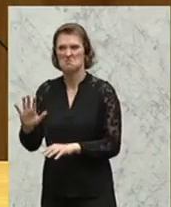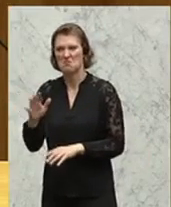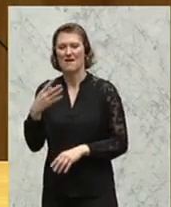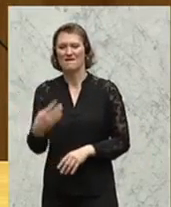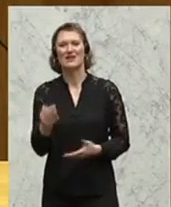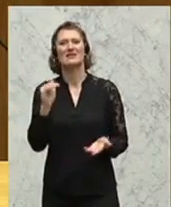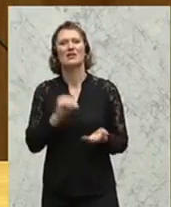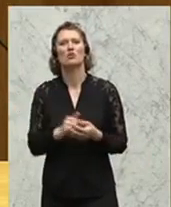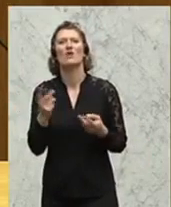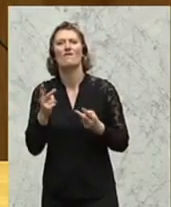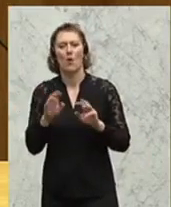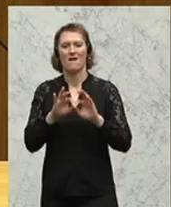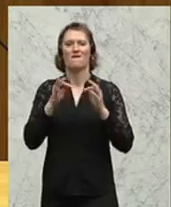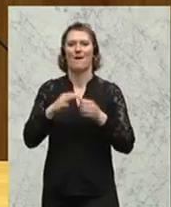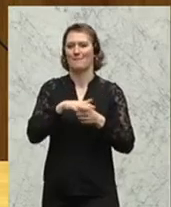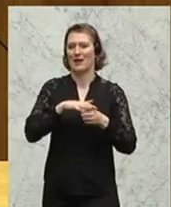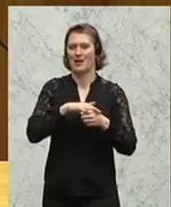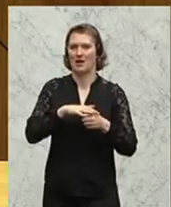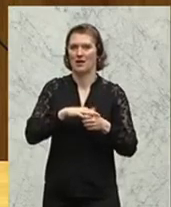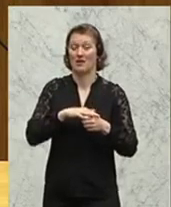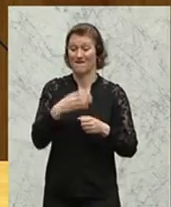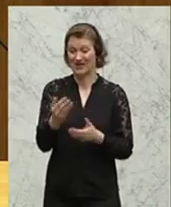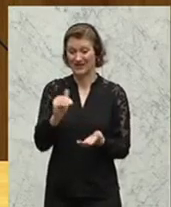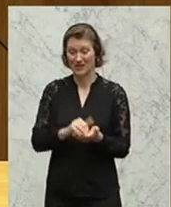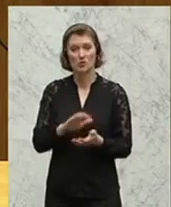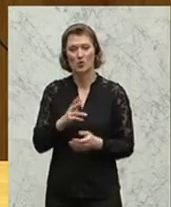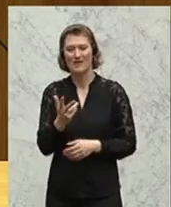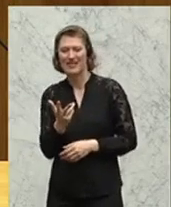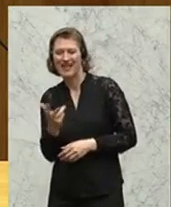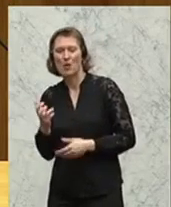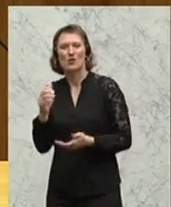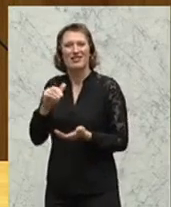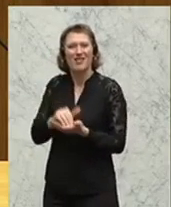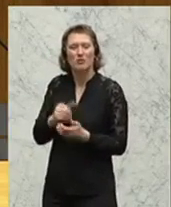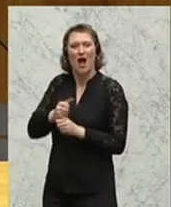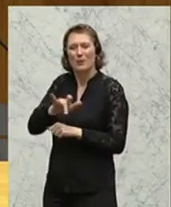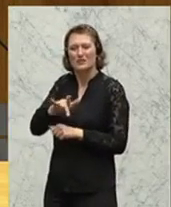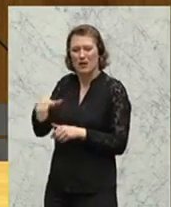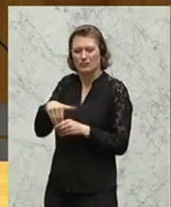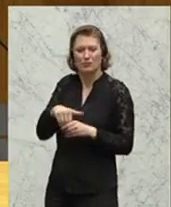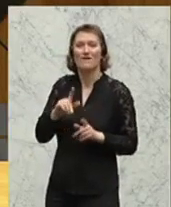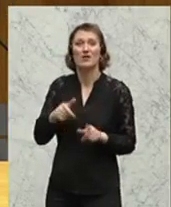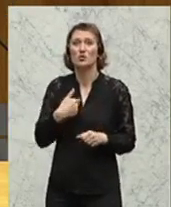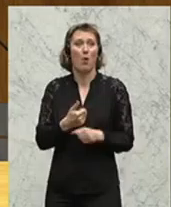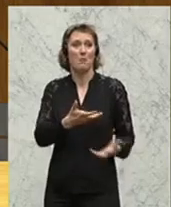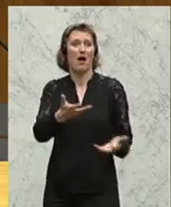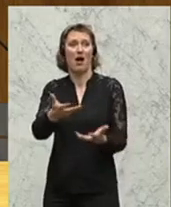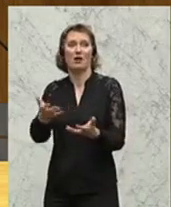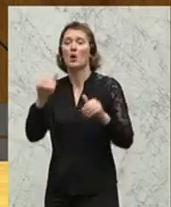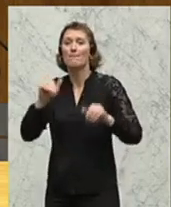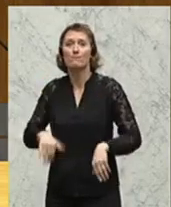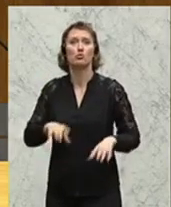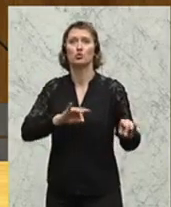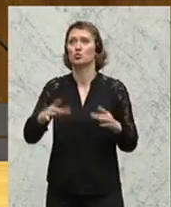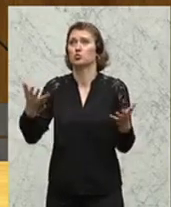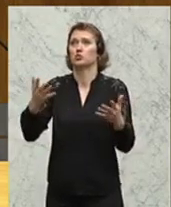40.000 im Familienbereich. Diese 40.000 haben ungefähr 300.000 Arbeitsplätze. Naja, was soll man da tun? Da müssen wir schon was tun. Da